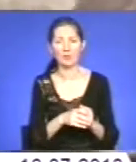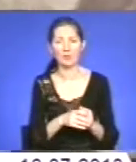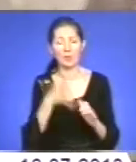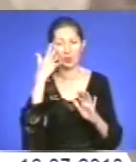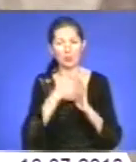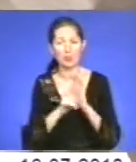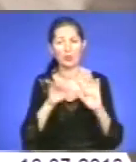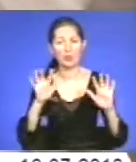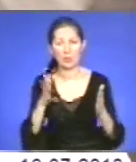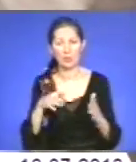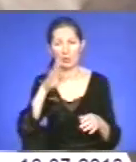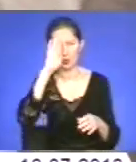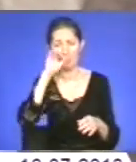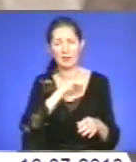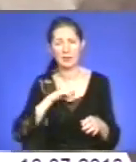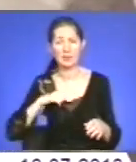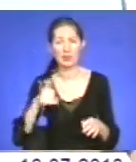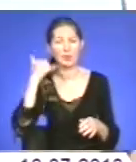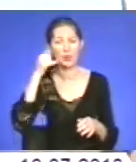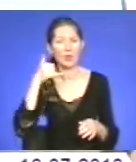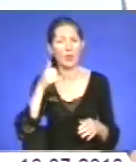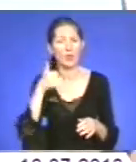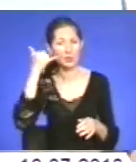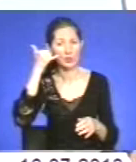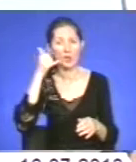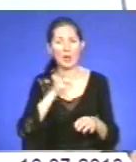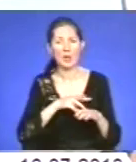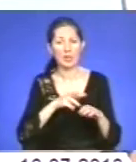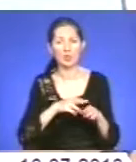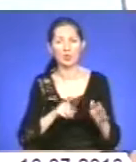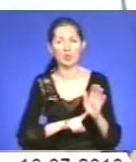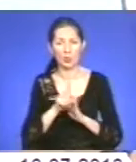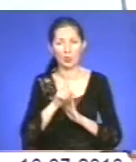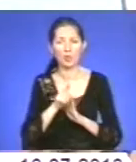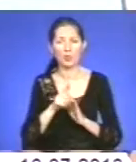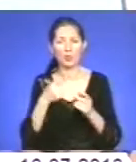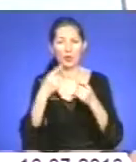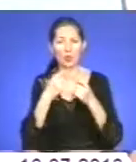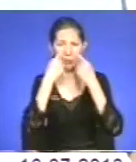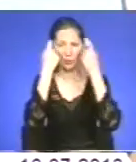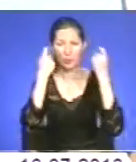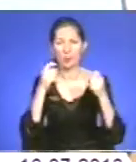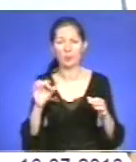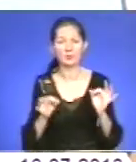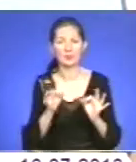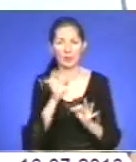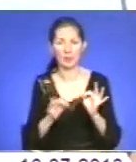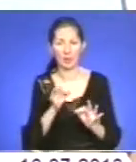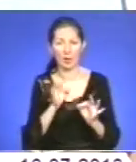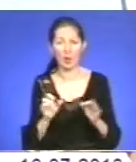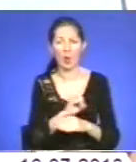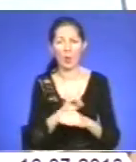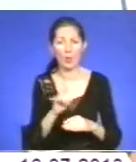що сталося, чоловік сам зателефонував у міліцію. Повідомлення він дав спочатку неправдиве, сказав, що дитинка, що вони відлучалися з